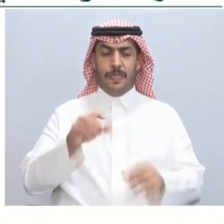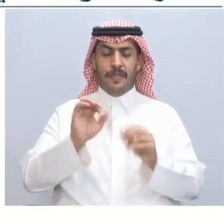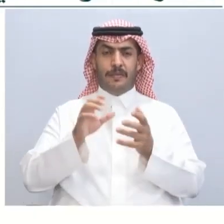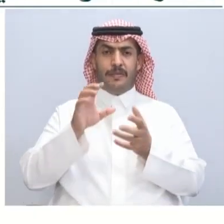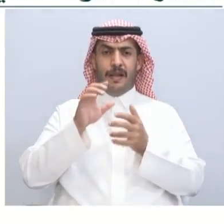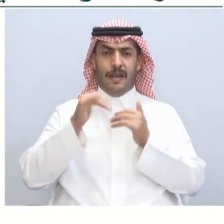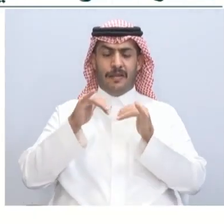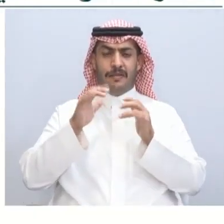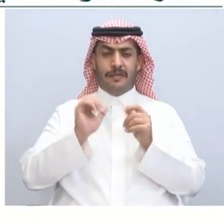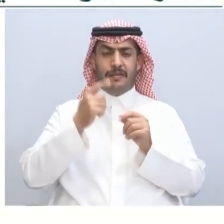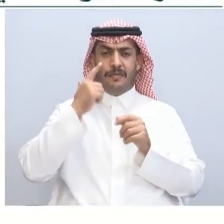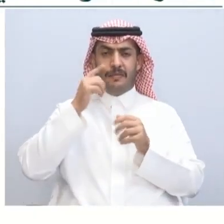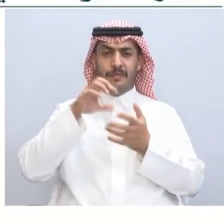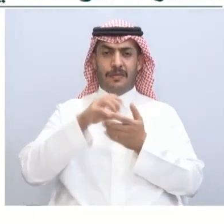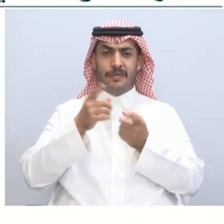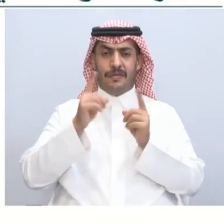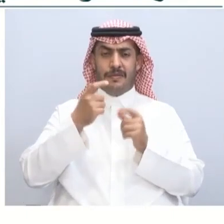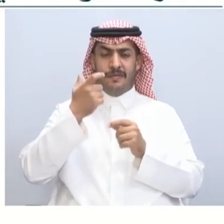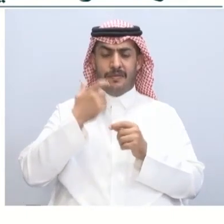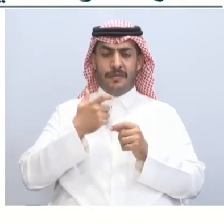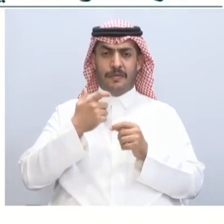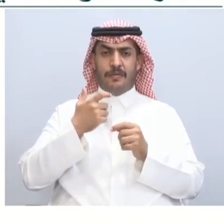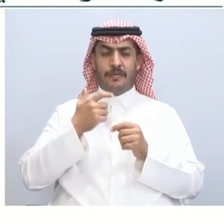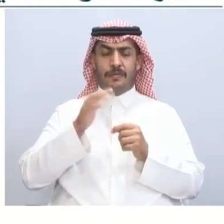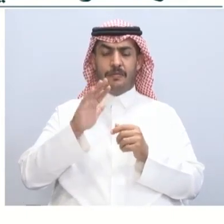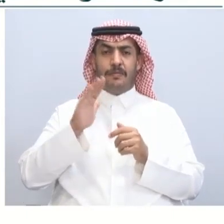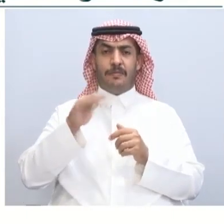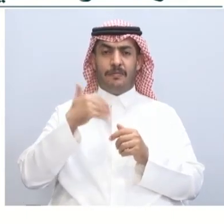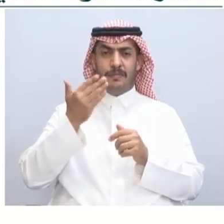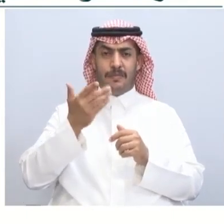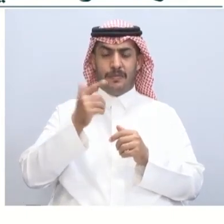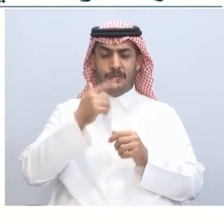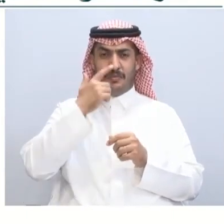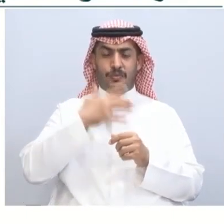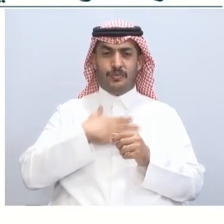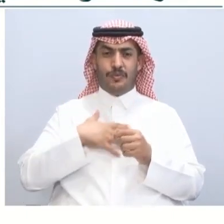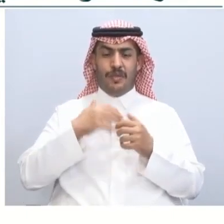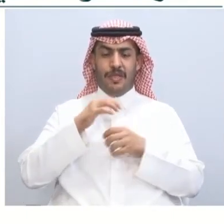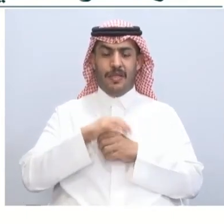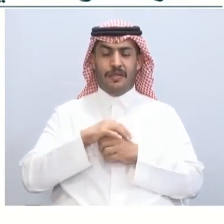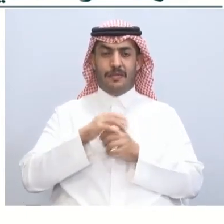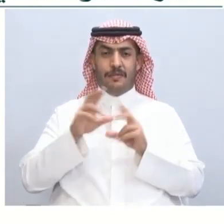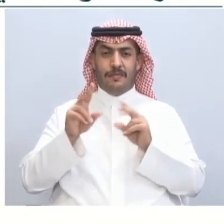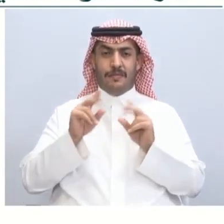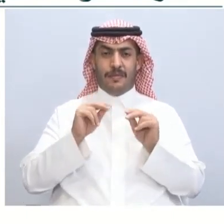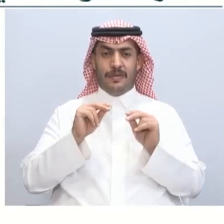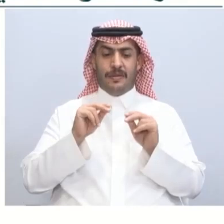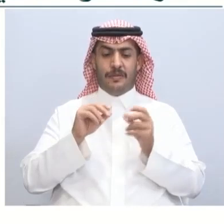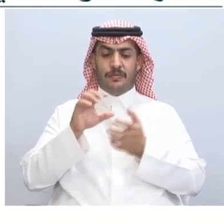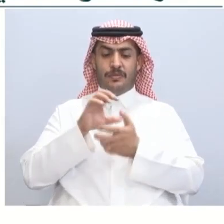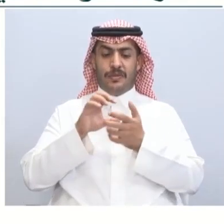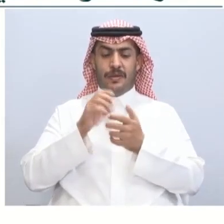الخارجيه في البيئه المحيطه بالفرد والتي ادت الى الشعور بالضغط مثل